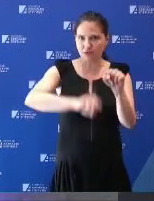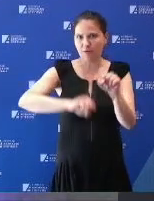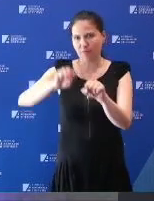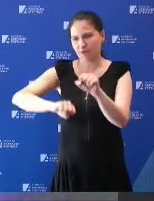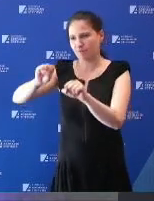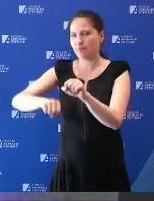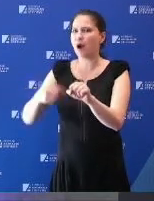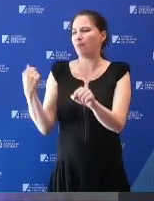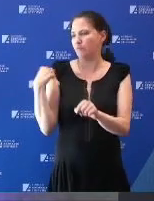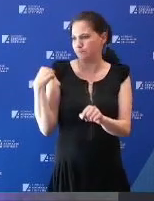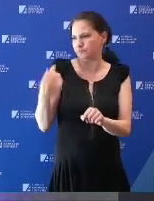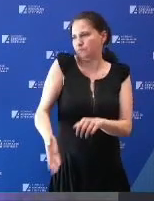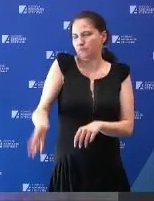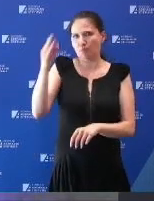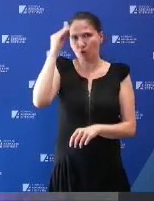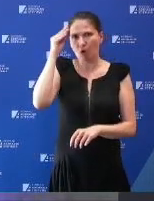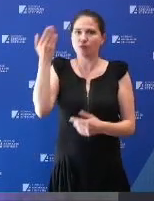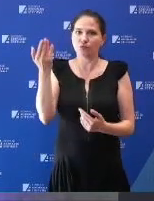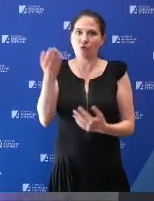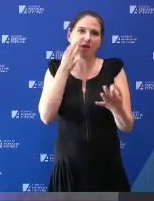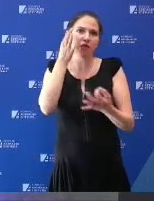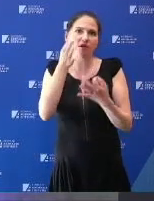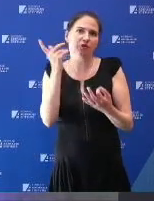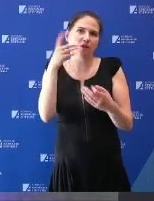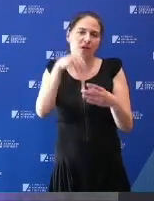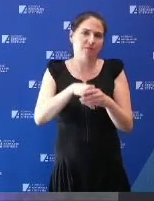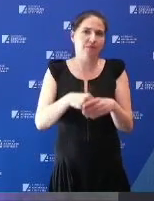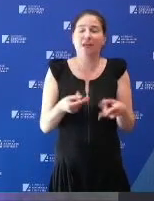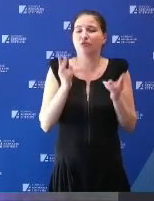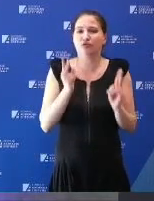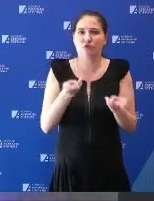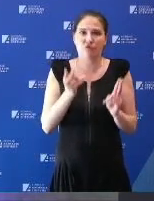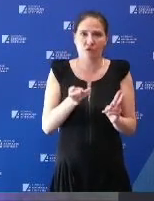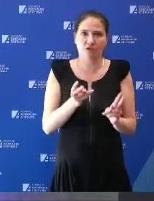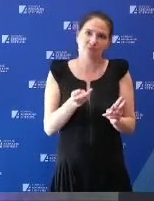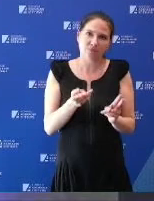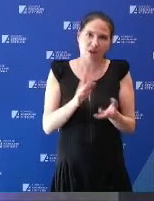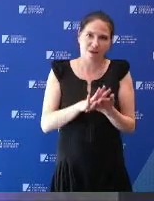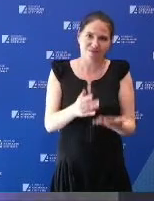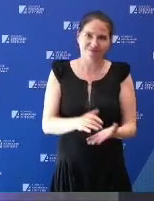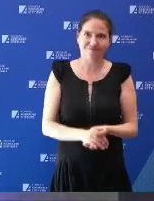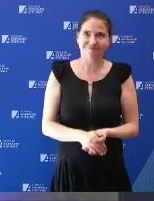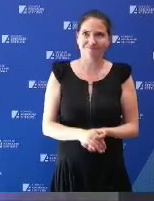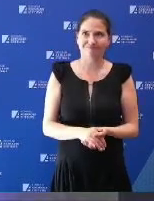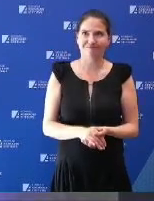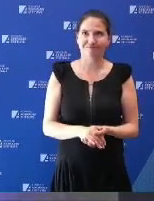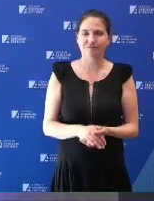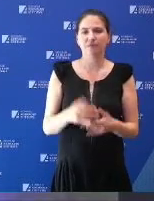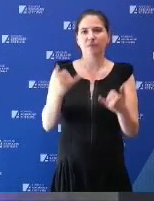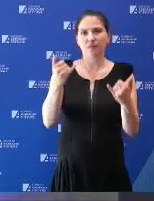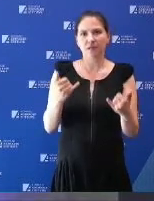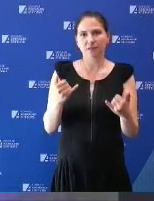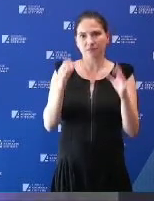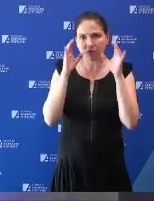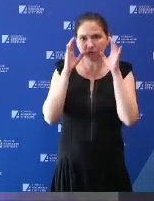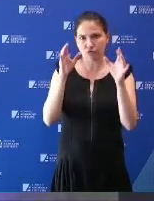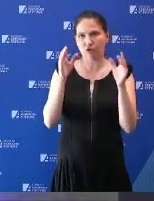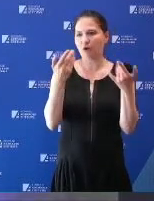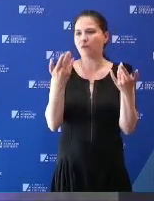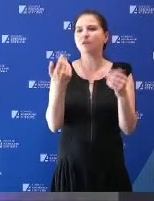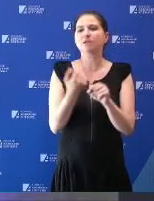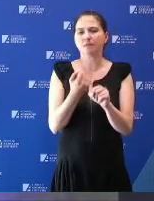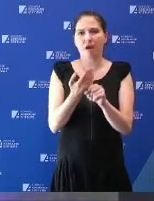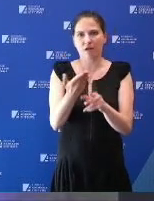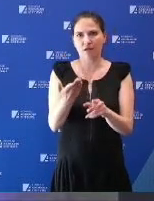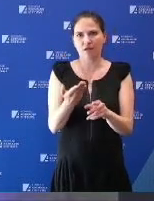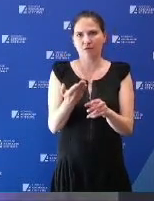dazu, dass auch mal was nicht sofort funktioniert. Aber Lea, was haben denn unsere Zuschauer mitgenommen? Was ist bei denen